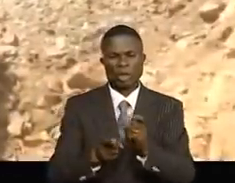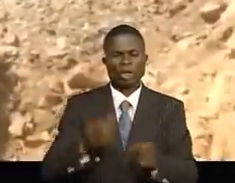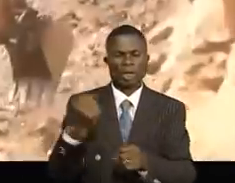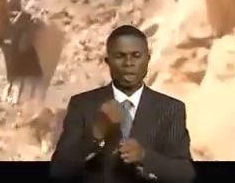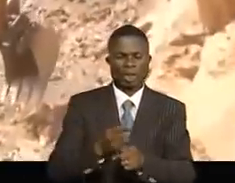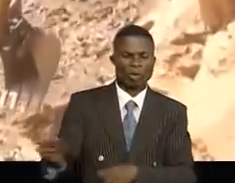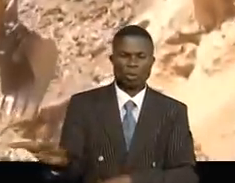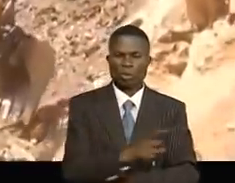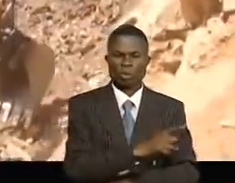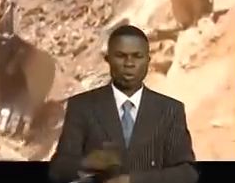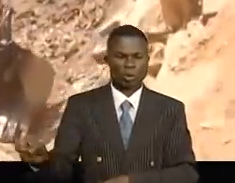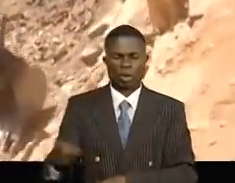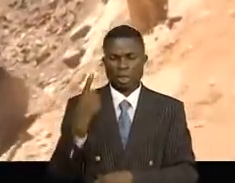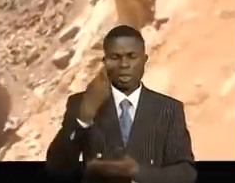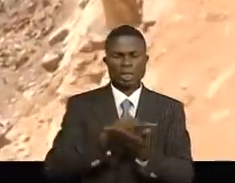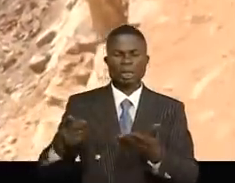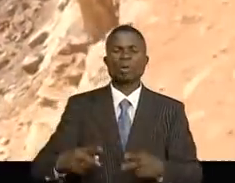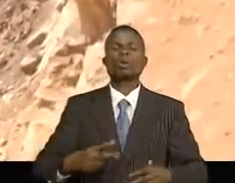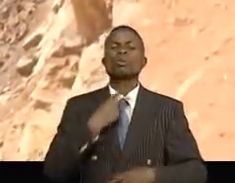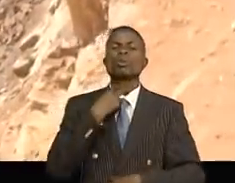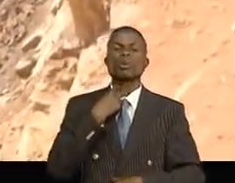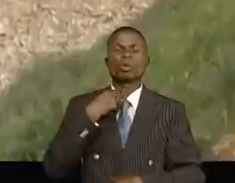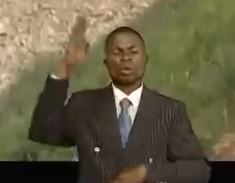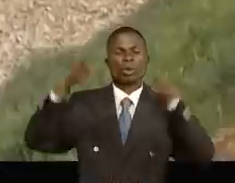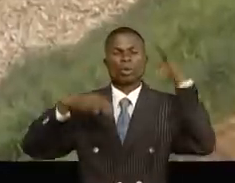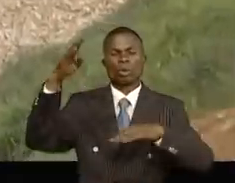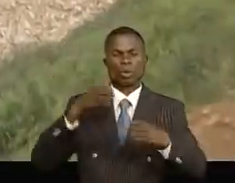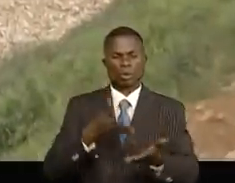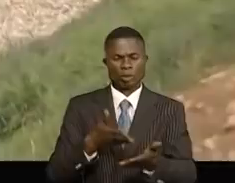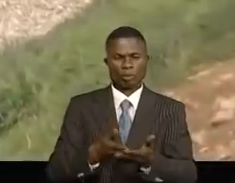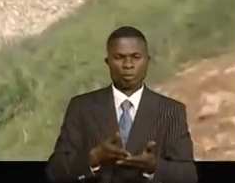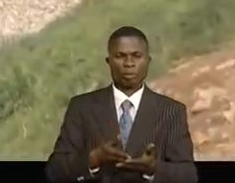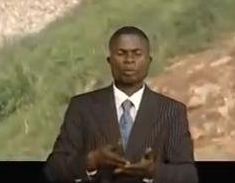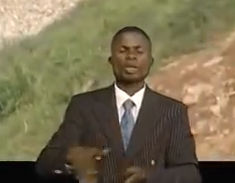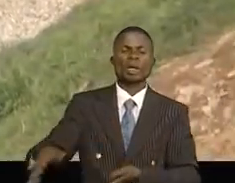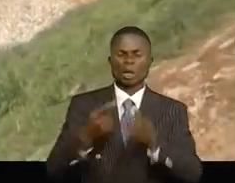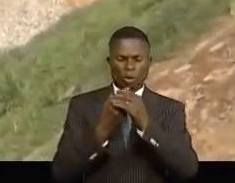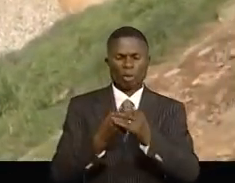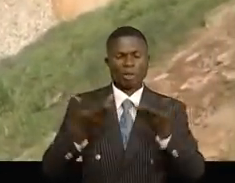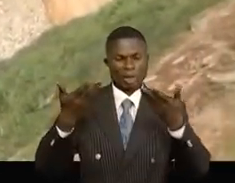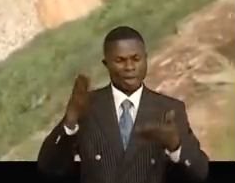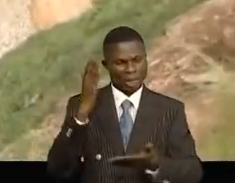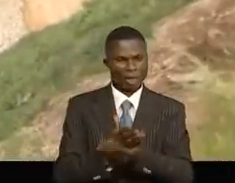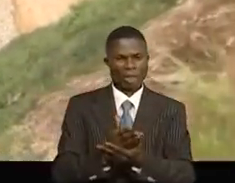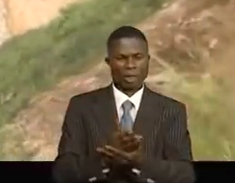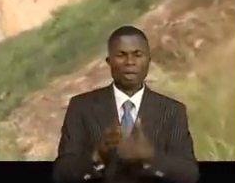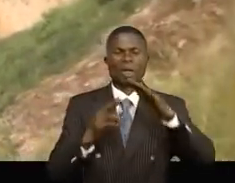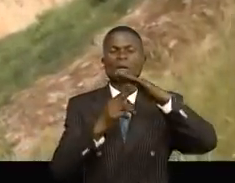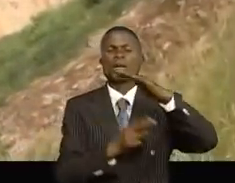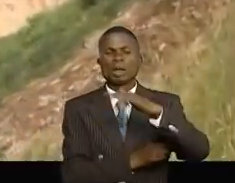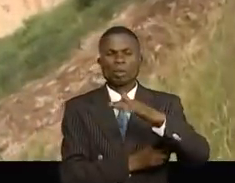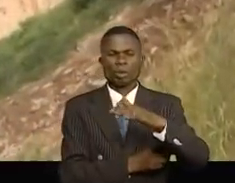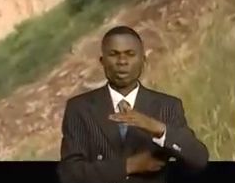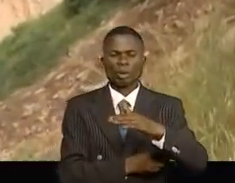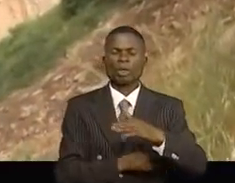le trafic coupé il y a une semaine suite aux catastrophes naturelles, la route est vers sa disparition entre les ponts Chengézimou situés